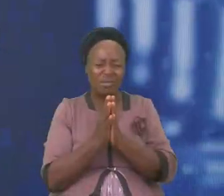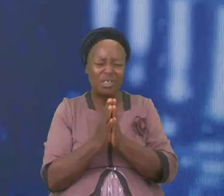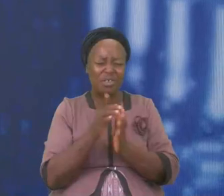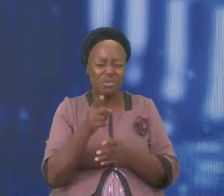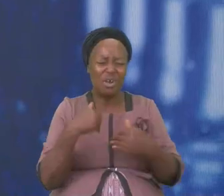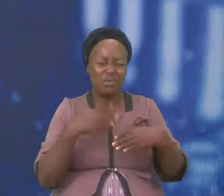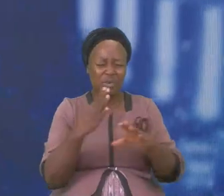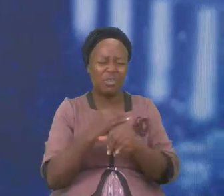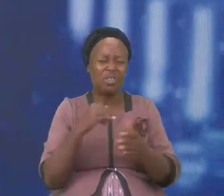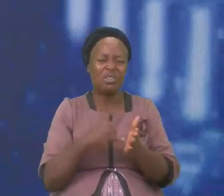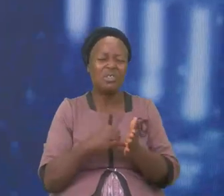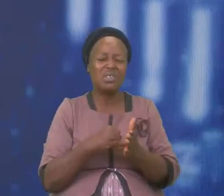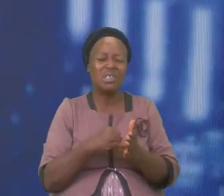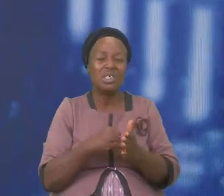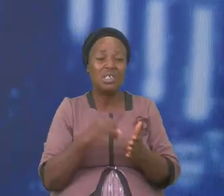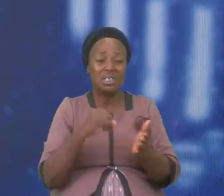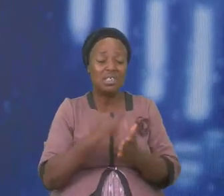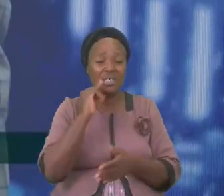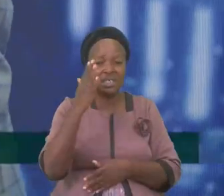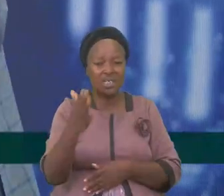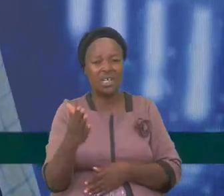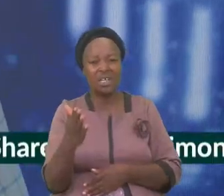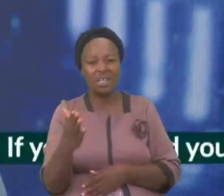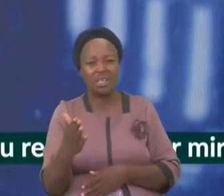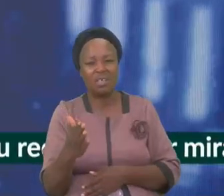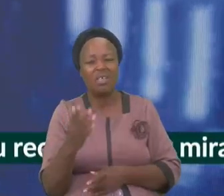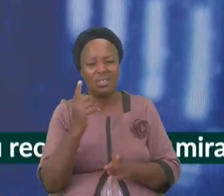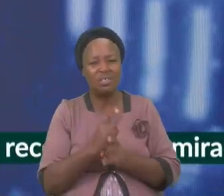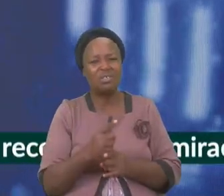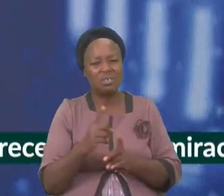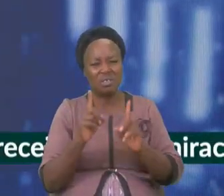Tu l'as eu, c'est là-bas, examine-toi.